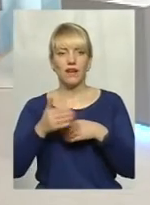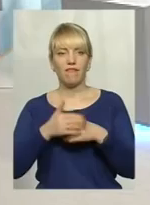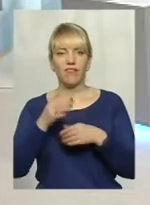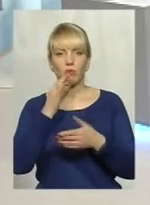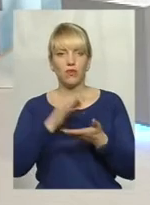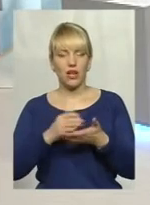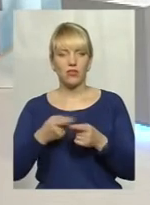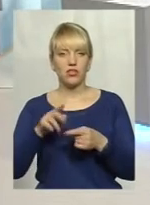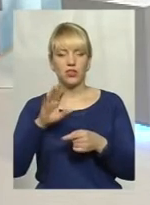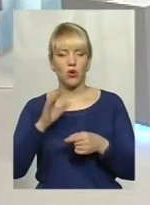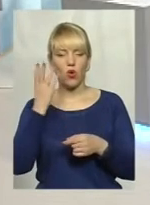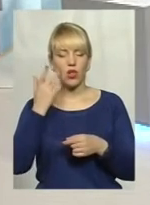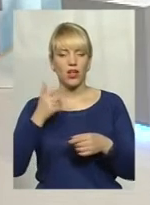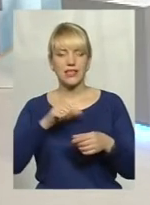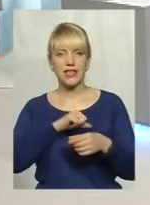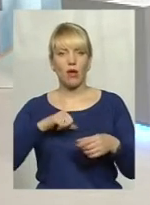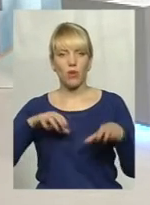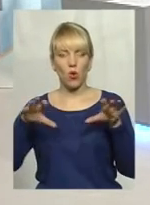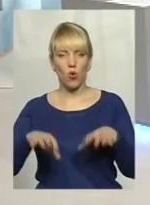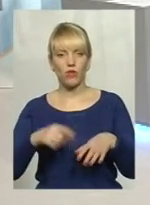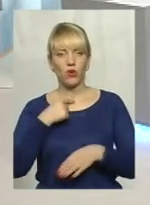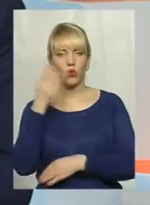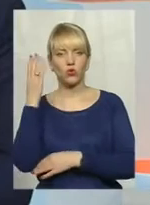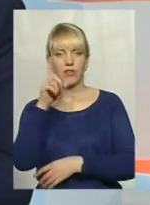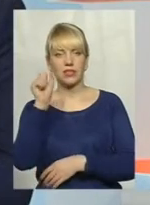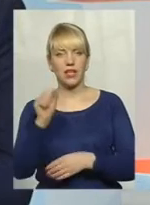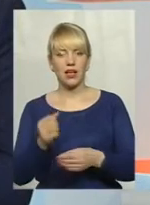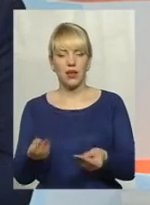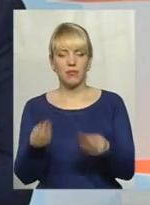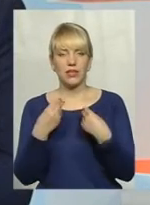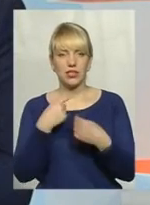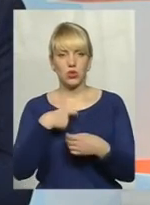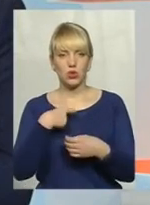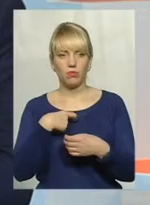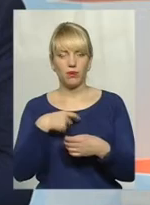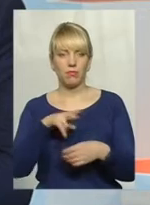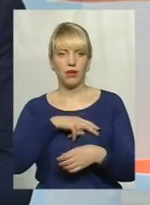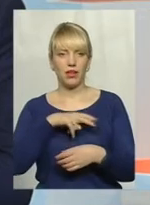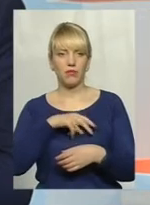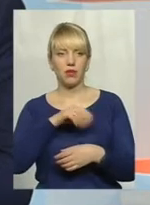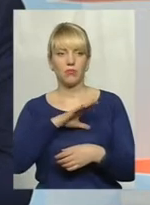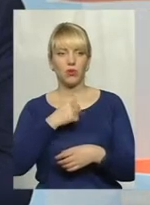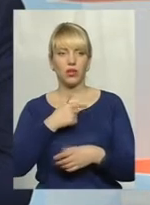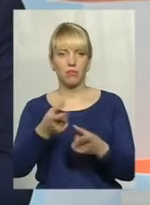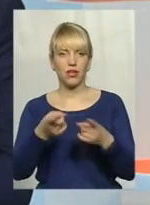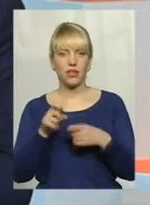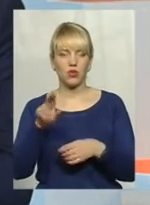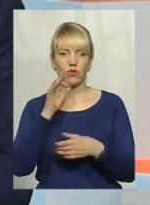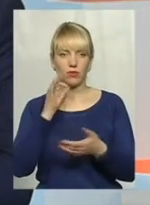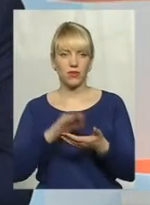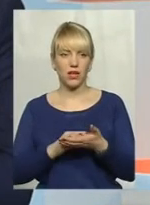ті ж голови, вони голосували за призначення собі премії і були притягнуті до